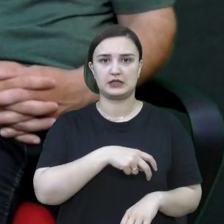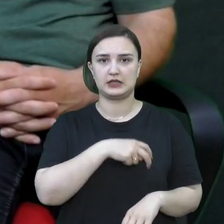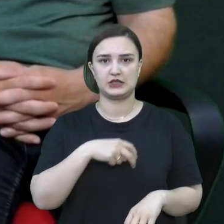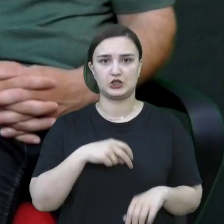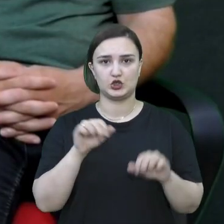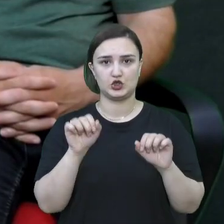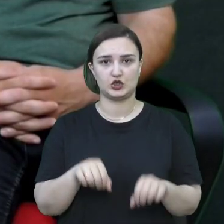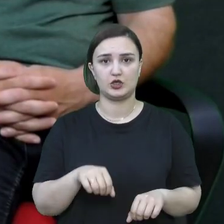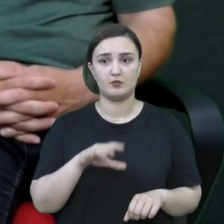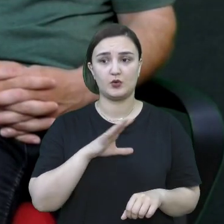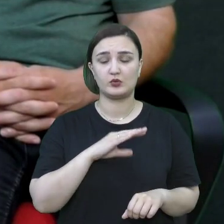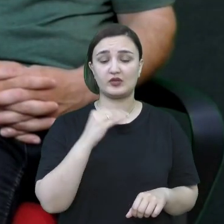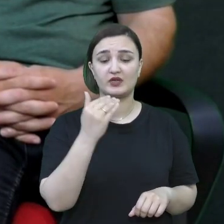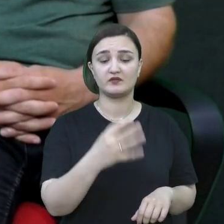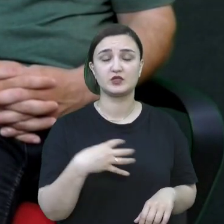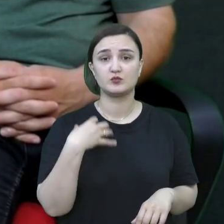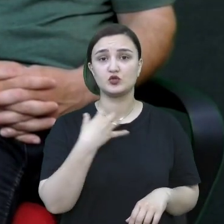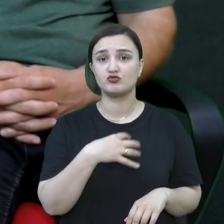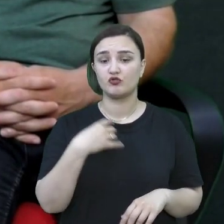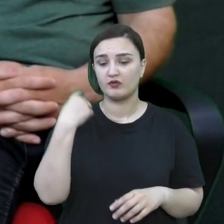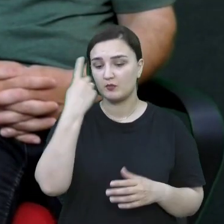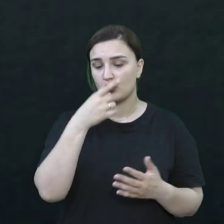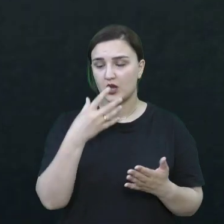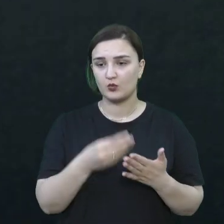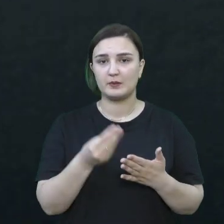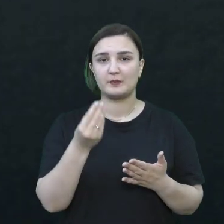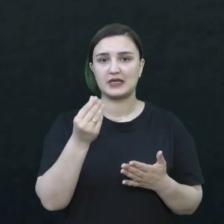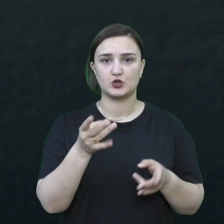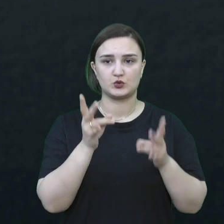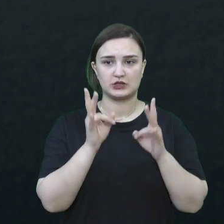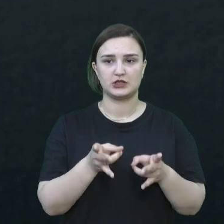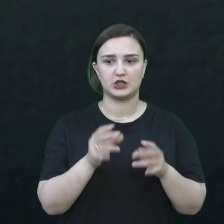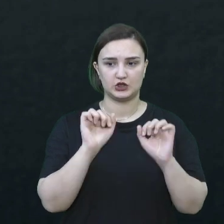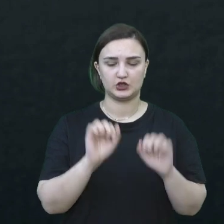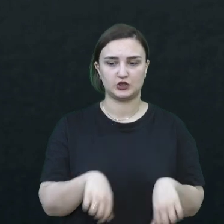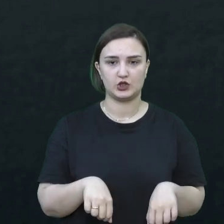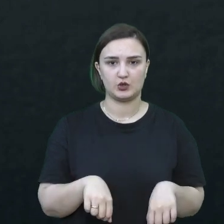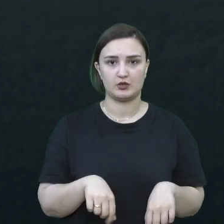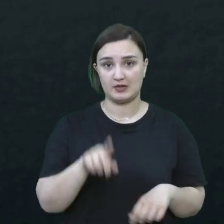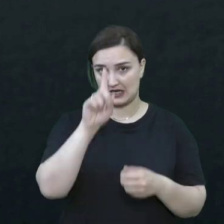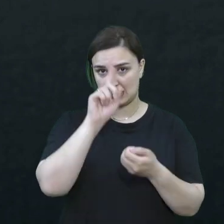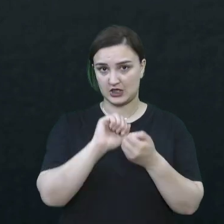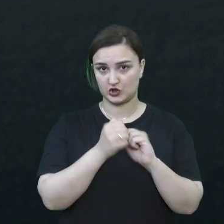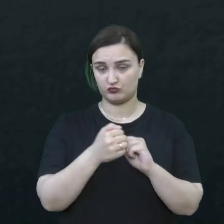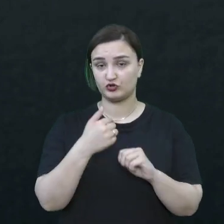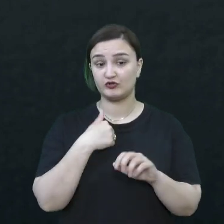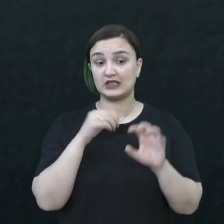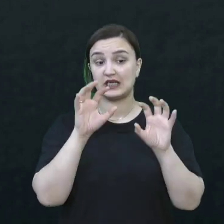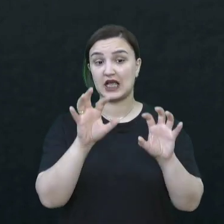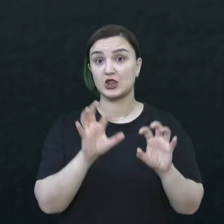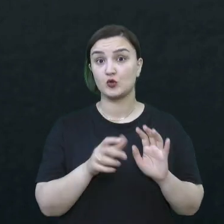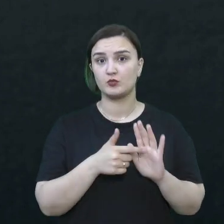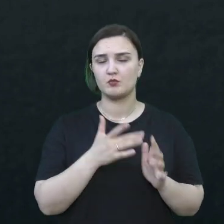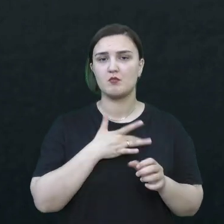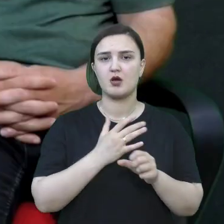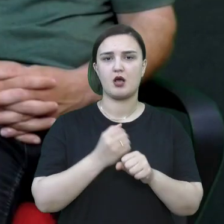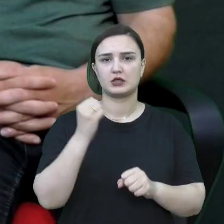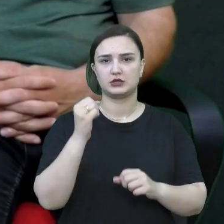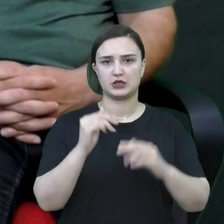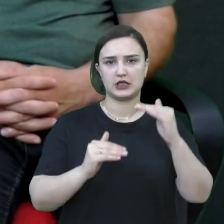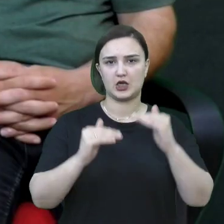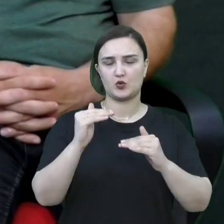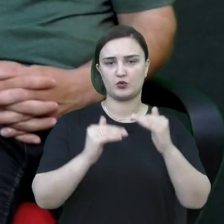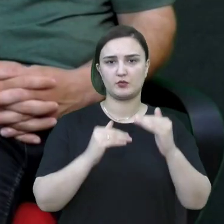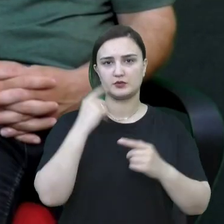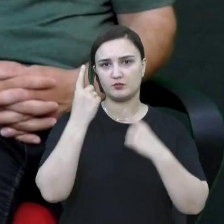მოყვება და თქვენთვის მნიშვნელოვანი მორალური თუ ფინანსური ზიანის მოტანა შეუძლია. გახსოვდეთ, ჩვენი კანონმდებლობა მკაცრად არეგულირებს